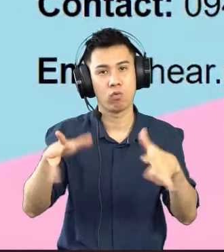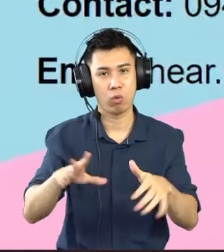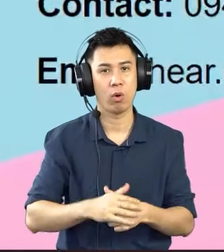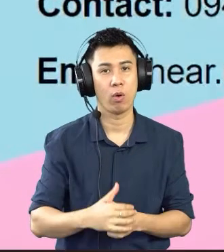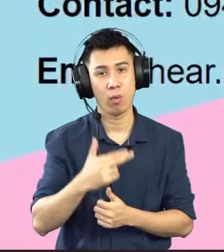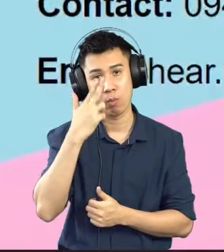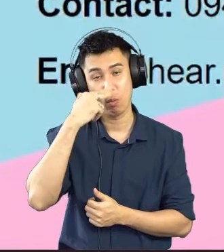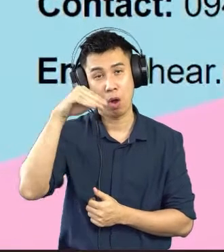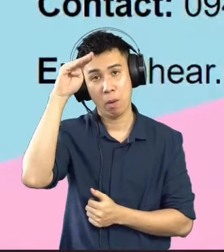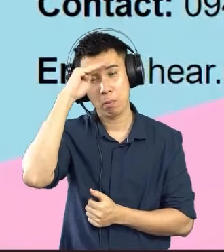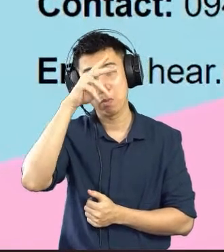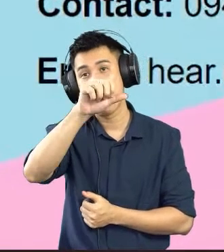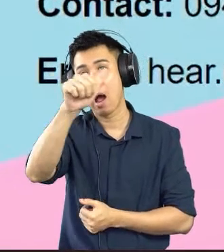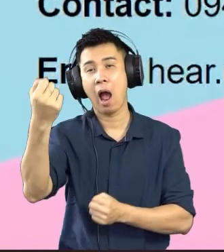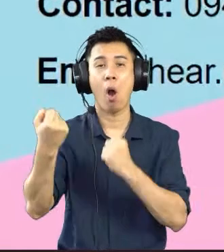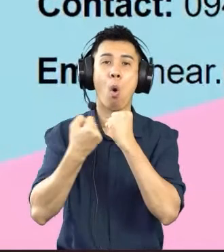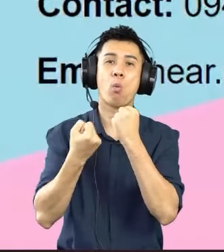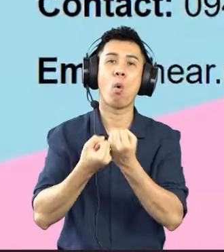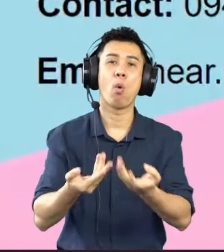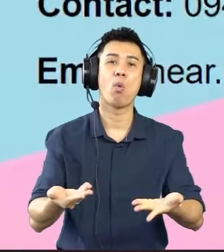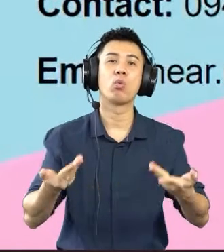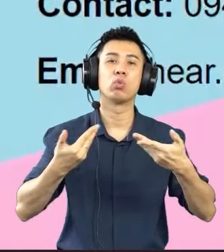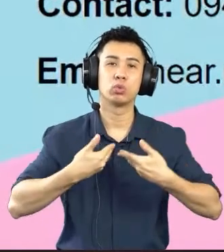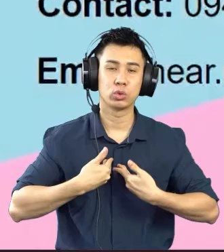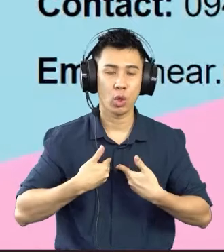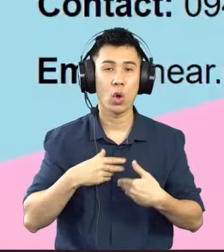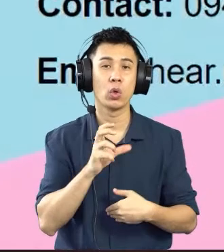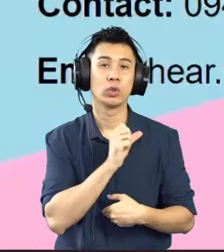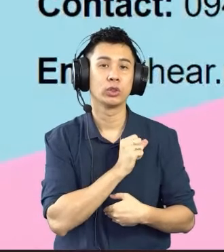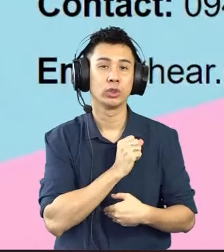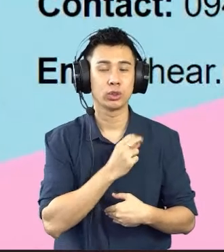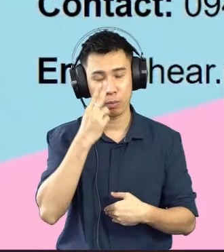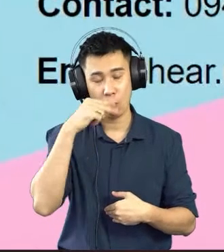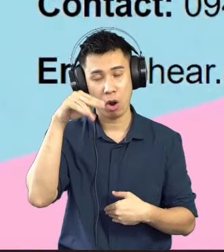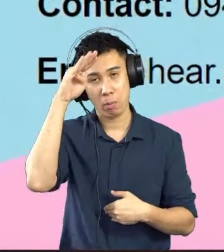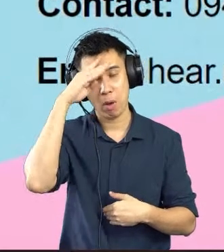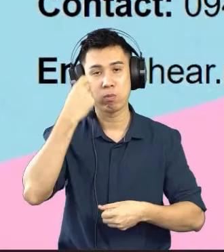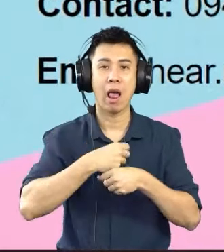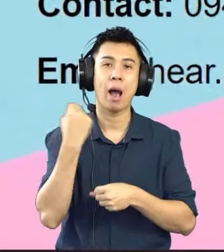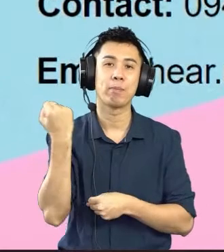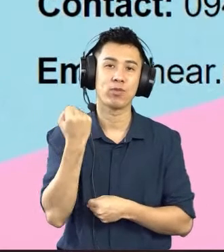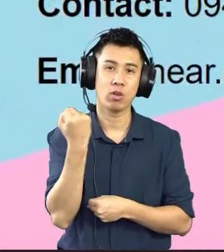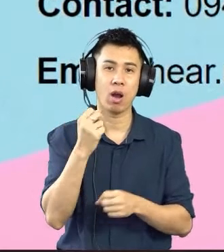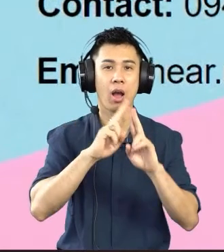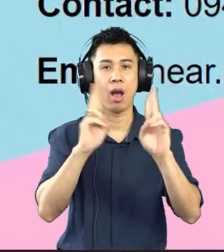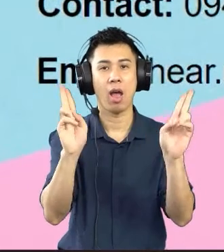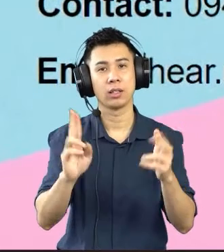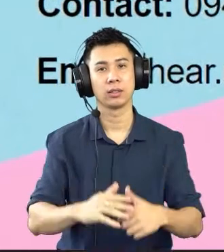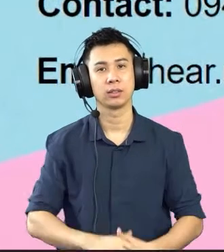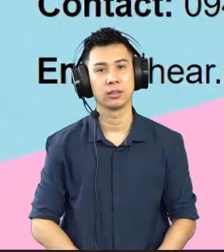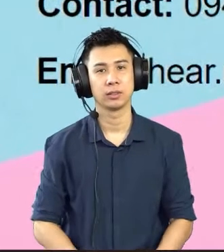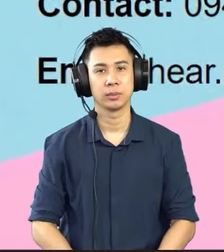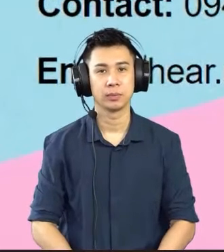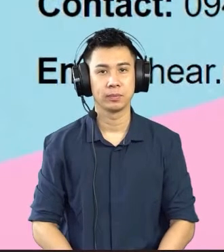mình sẽ nhận được sự ủng hộ từ tất cả mọi người để Hear Us Now sẽ sớm hoàn thành được ước nguyện của tổ chức. Em xin hết với phần trình bày của mình.